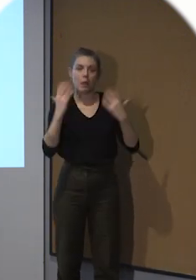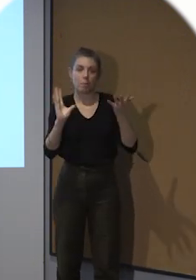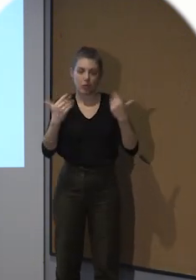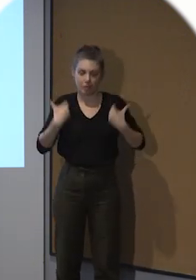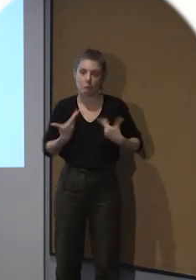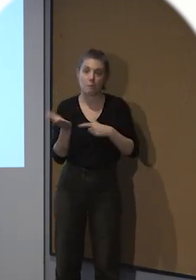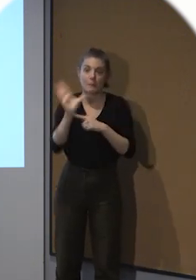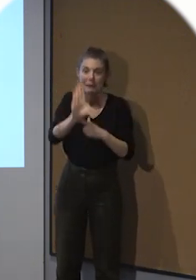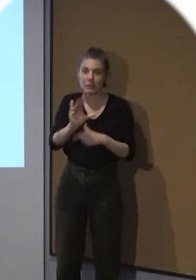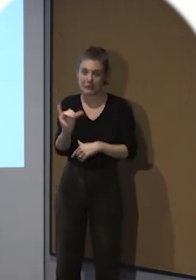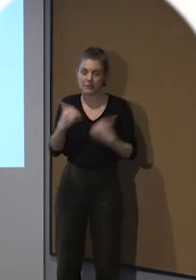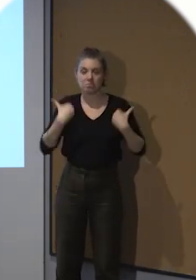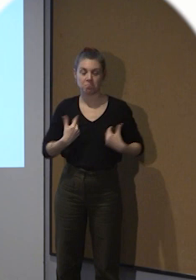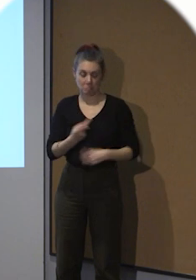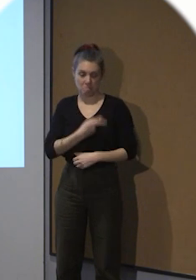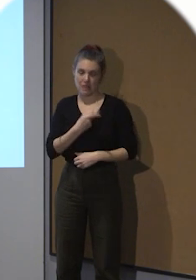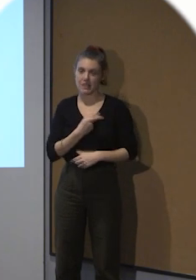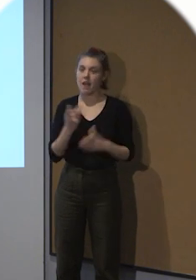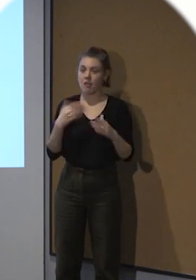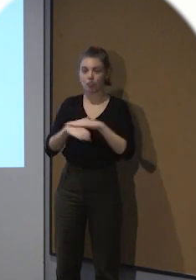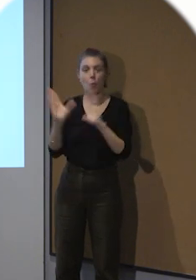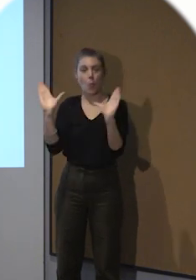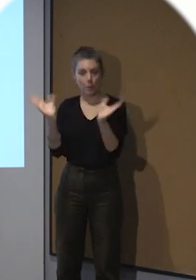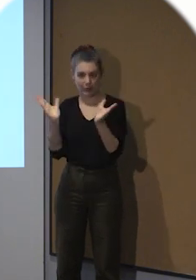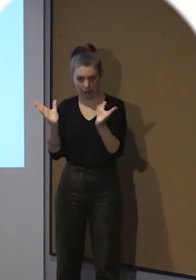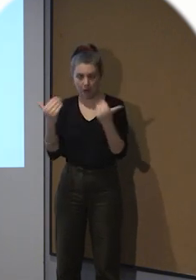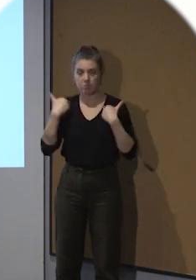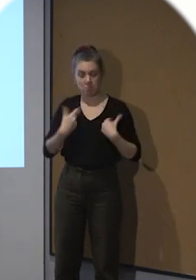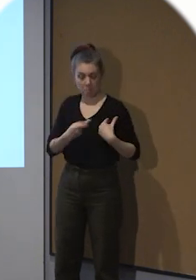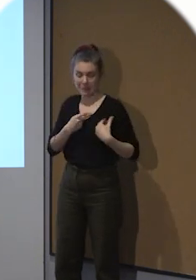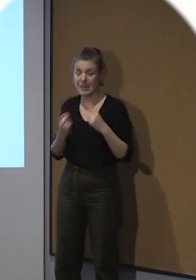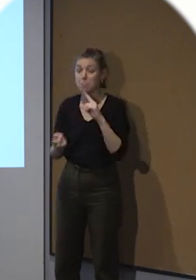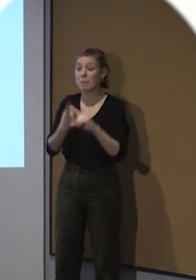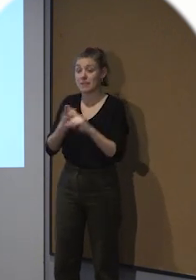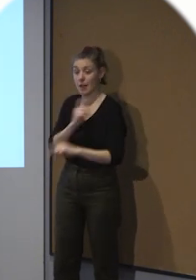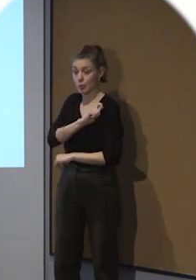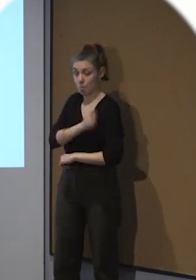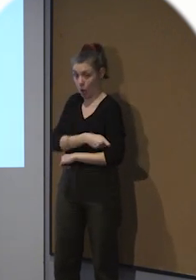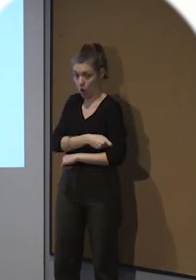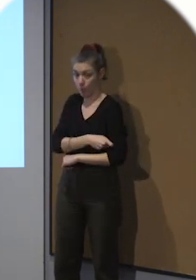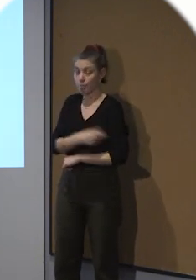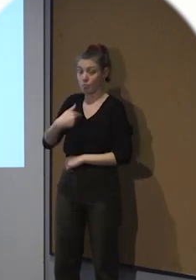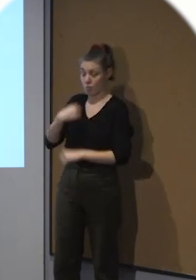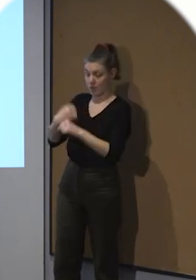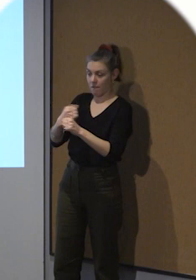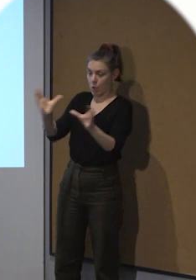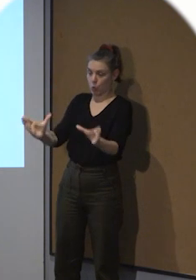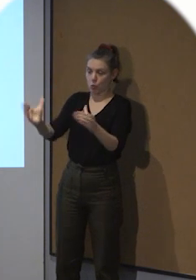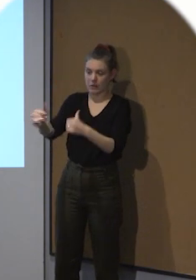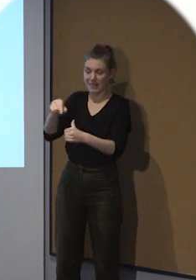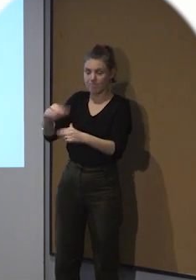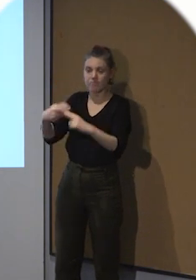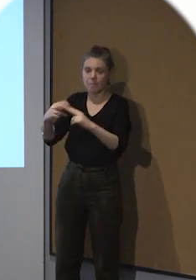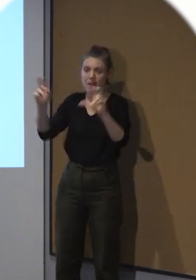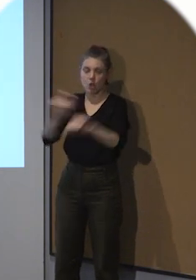sommes praticiens hospitaliers au CHU de Poitiers, nous sommes médecins du sport dans une unité sport-santé. Donc, l'unité sport-santé,